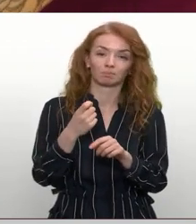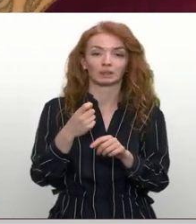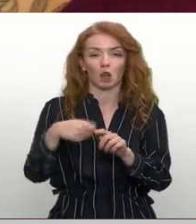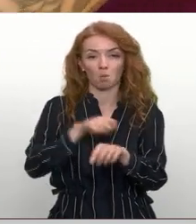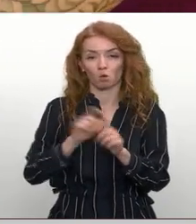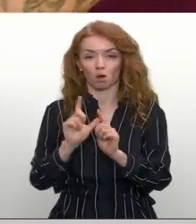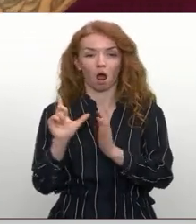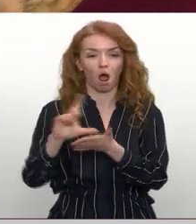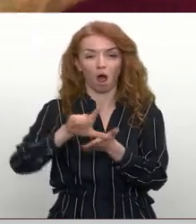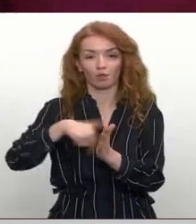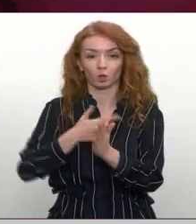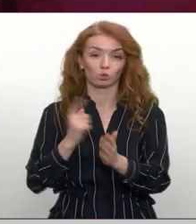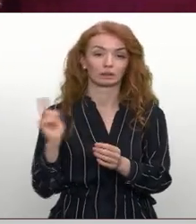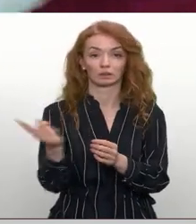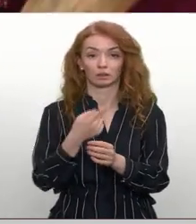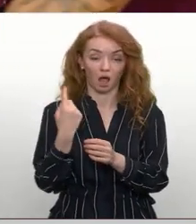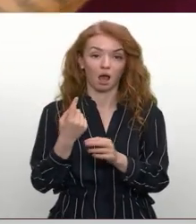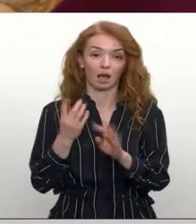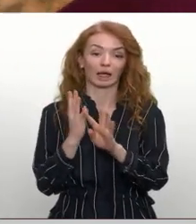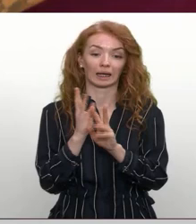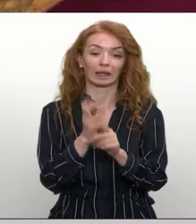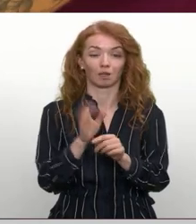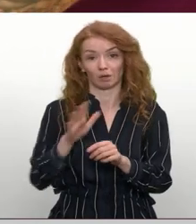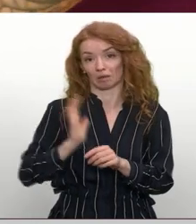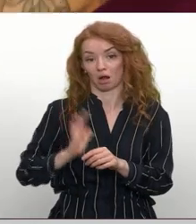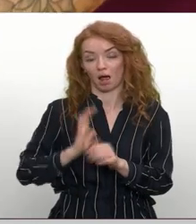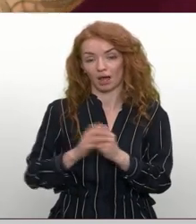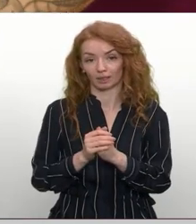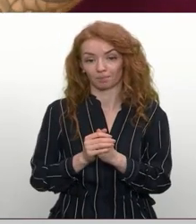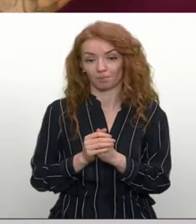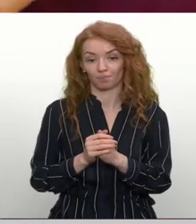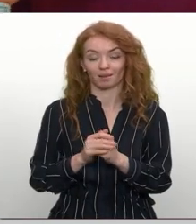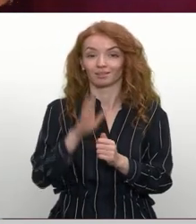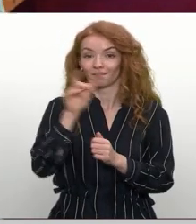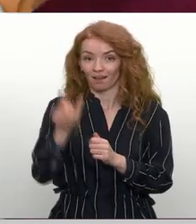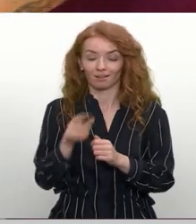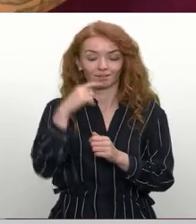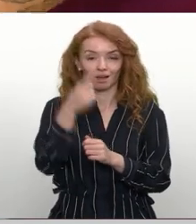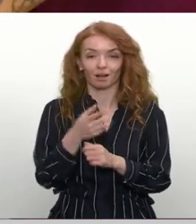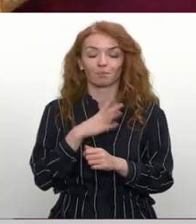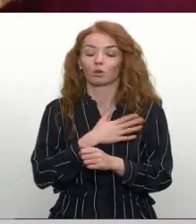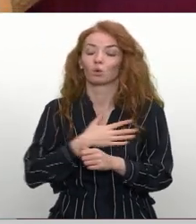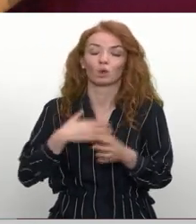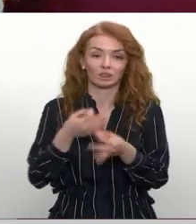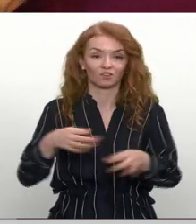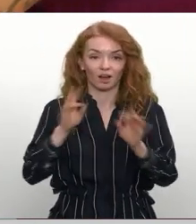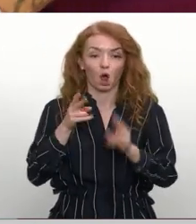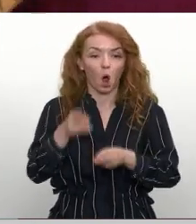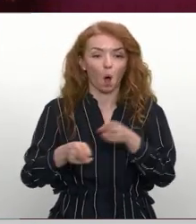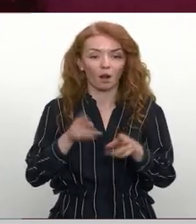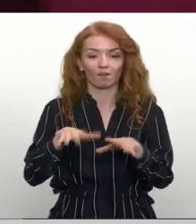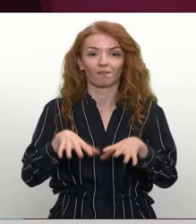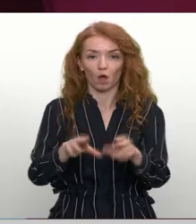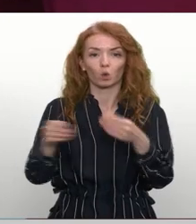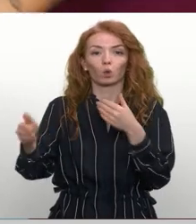un līdz ar to tās rindas ir tādas sagaidāmas. Vineta Zīdere atzīst, ka viņai bijis ļoti svarīgi tas, ka operācija varēja